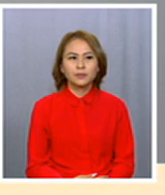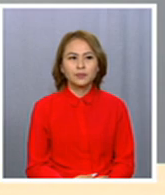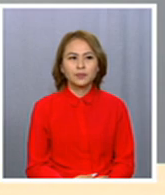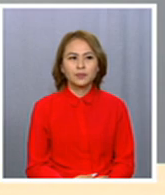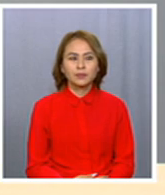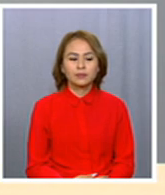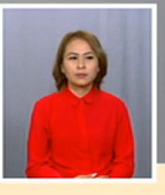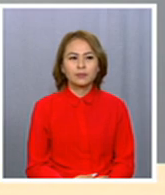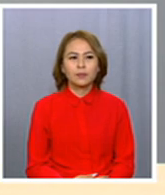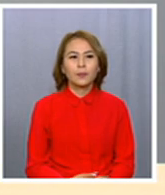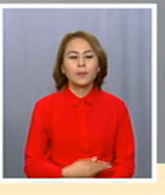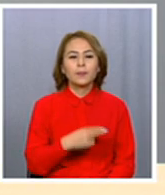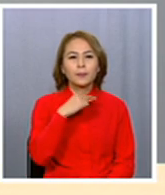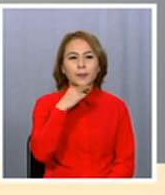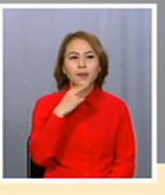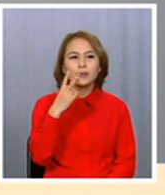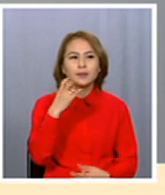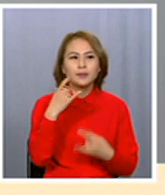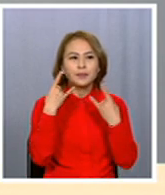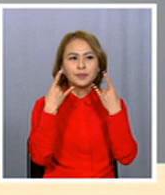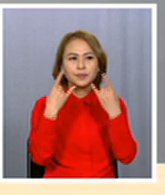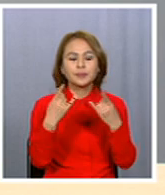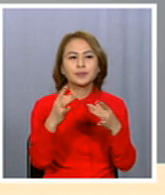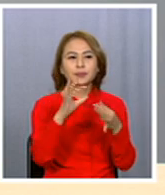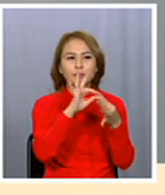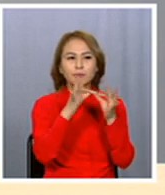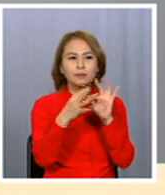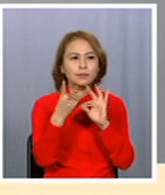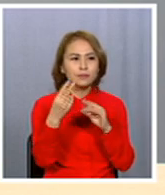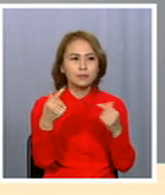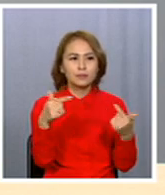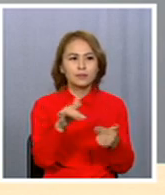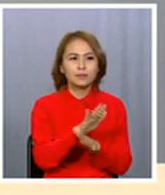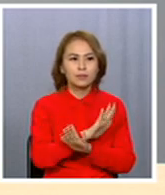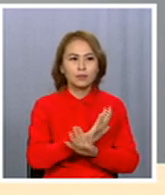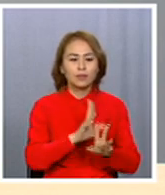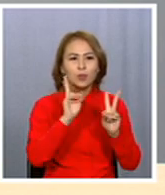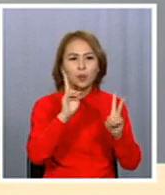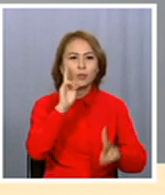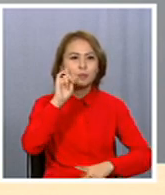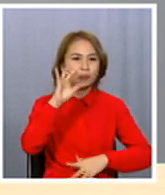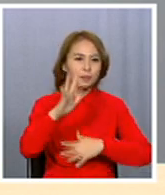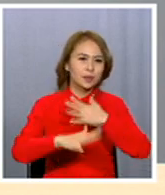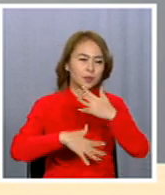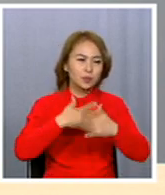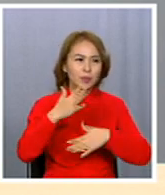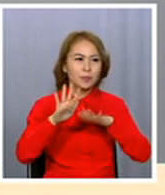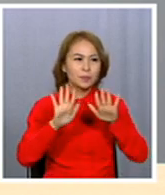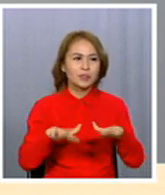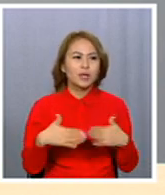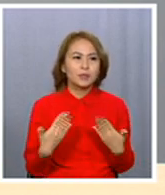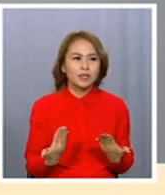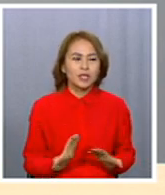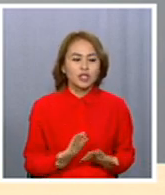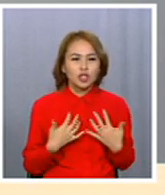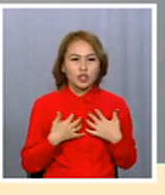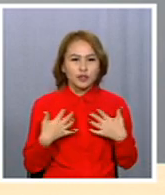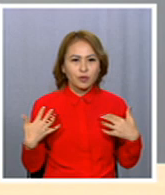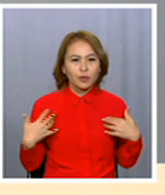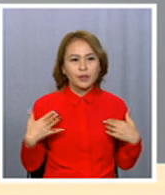Посмотрите внимательно на экран. Выявите несоответствие. Кто-то перепутал места обитания животных и